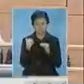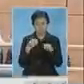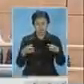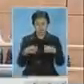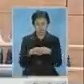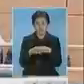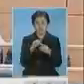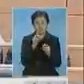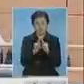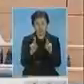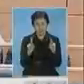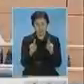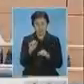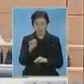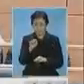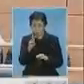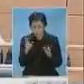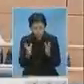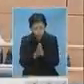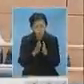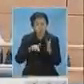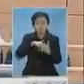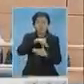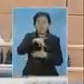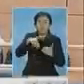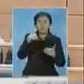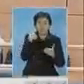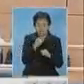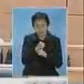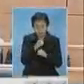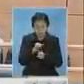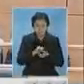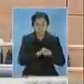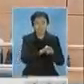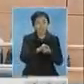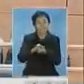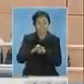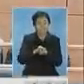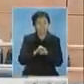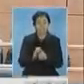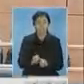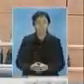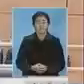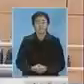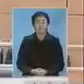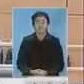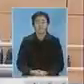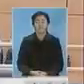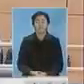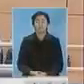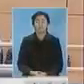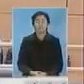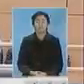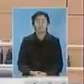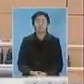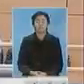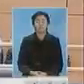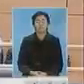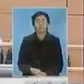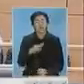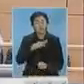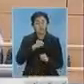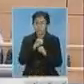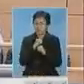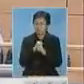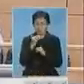กรรมการมีสวนั่งอยู่ด้วยทำหน้าที่ร่วมกันก็ไม่เห็นว่าจะมีความคืบ